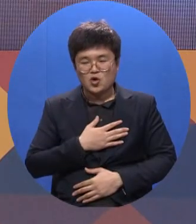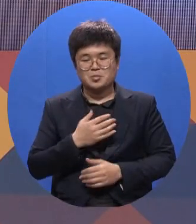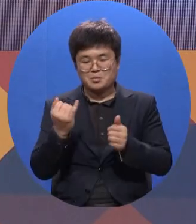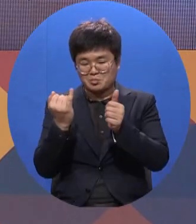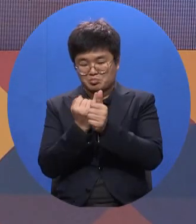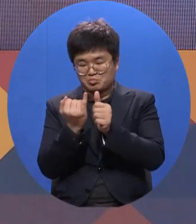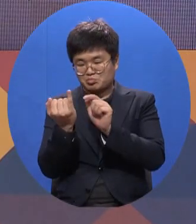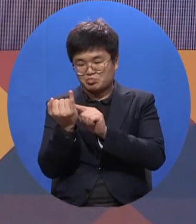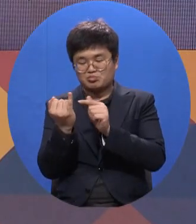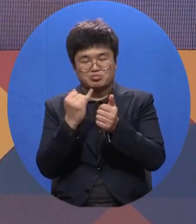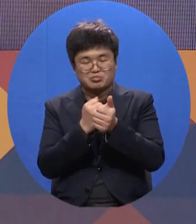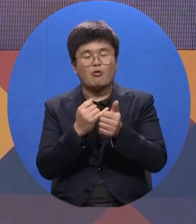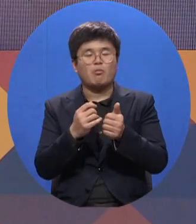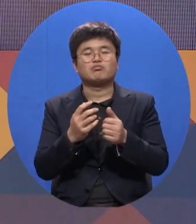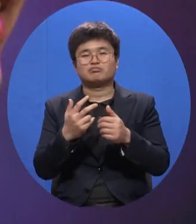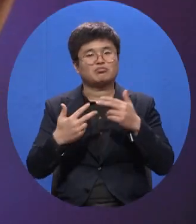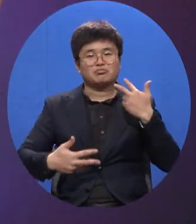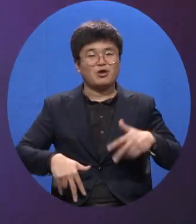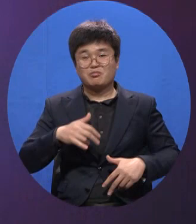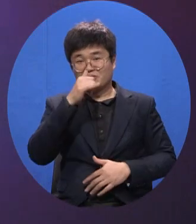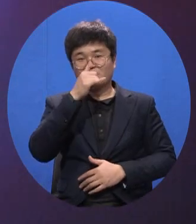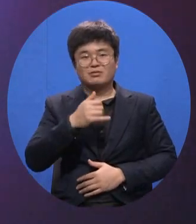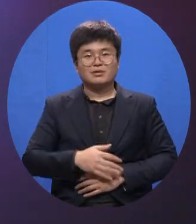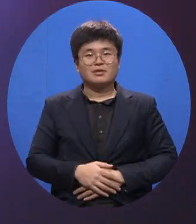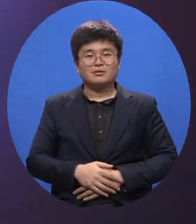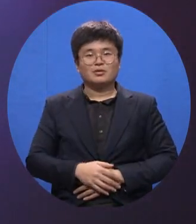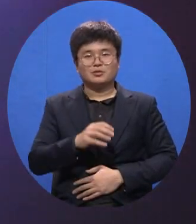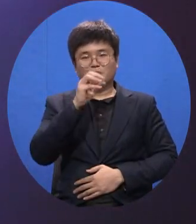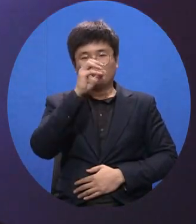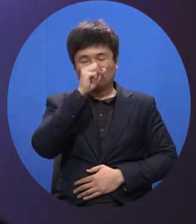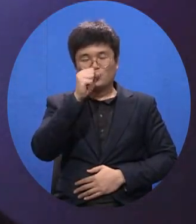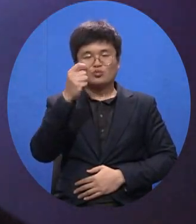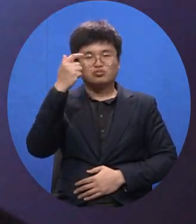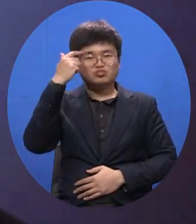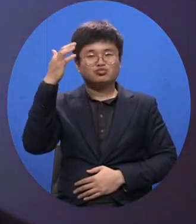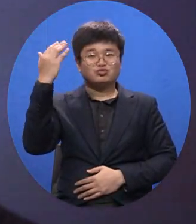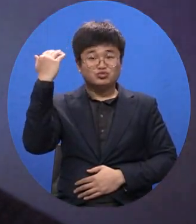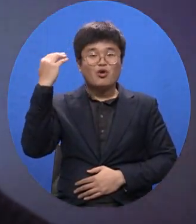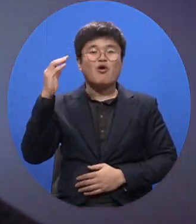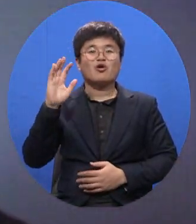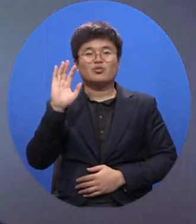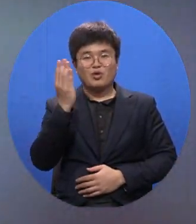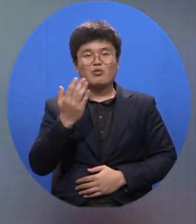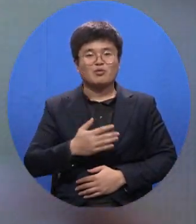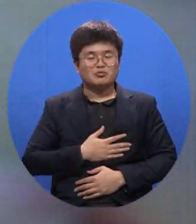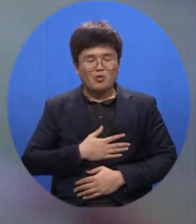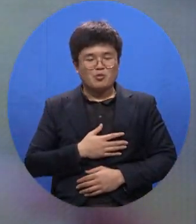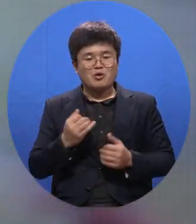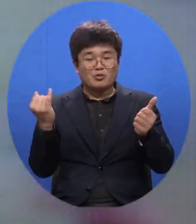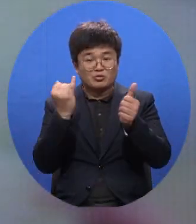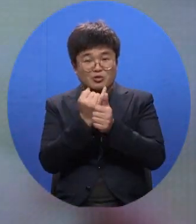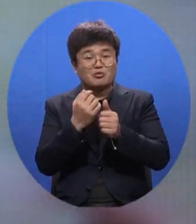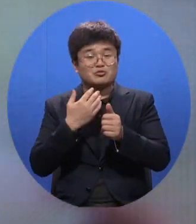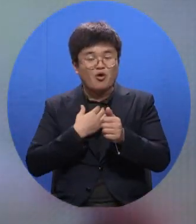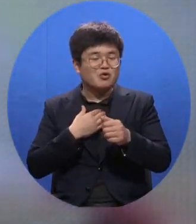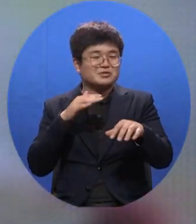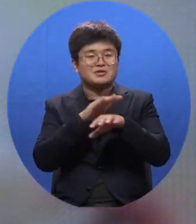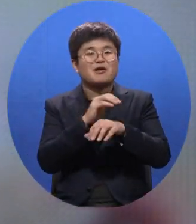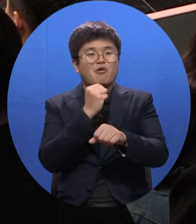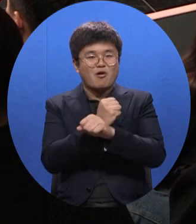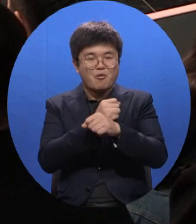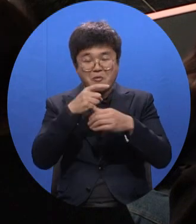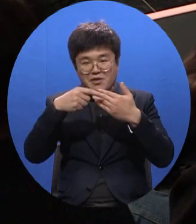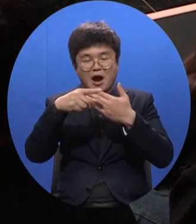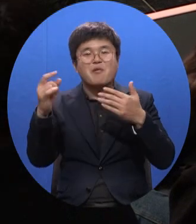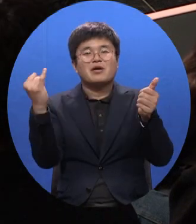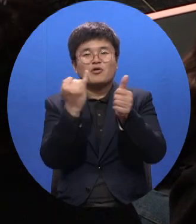책의 재밌었어 저희는 되게 좋은 추억이 없고 결혼식도 그다 저희 스타일도 야외결혼식 까고